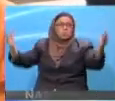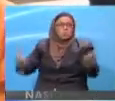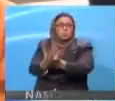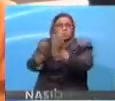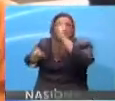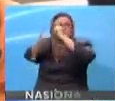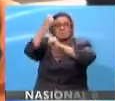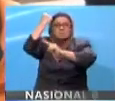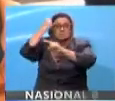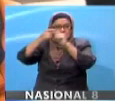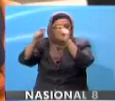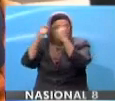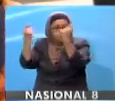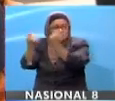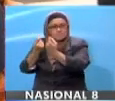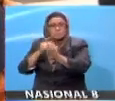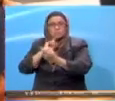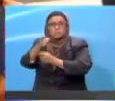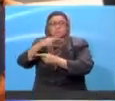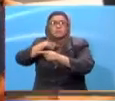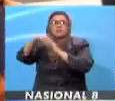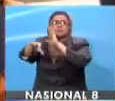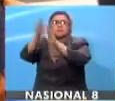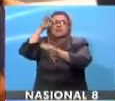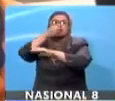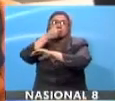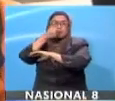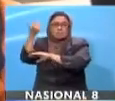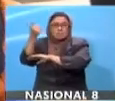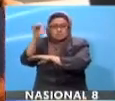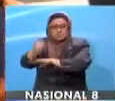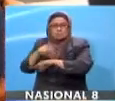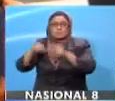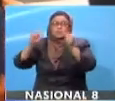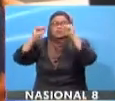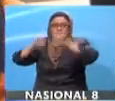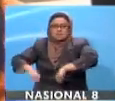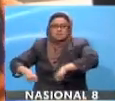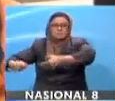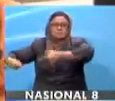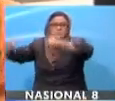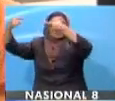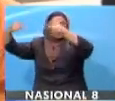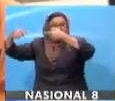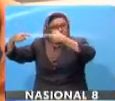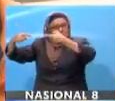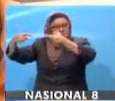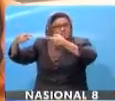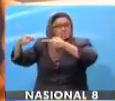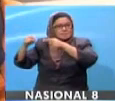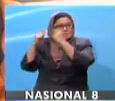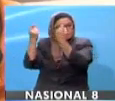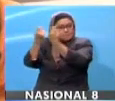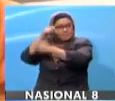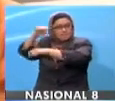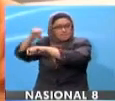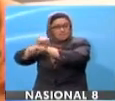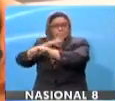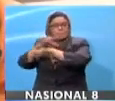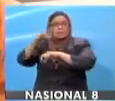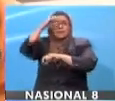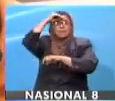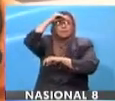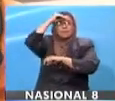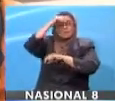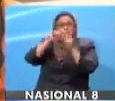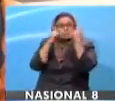So kita mau pilih the best so that kita boleh lawan sama dia. And men's team also same, we have